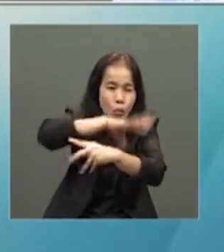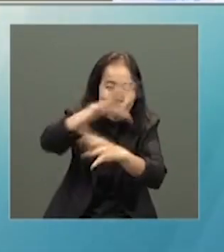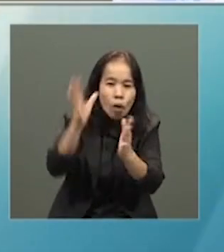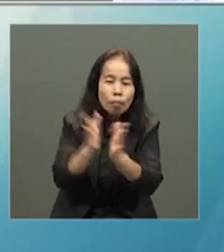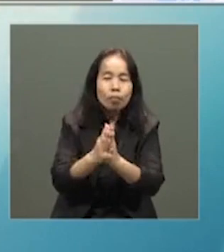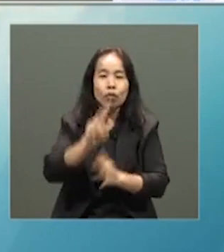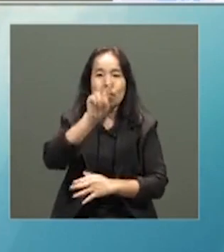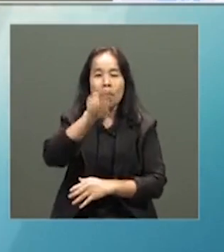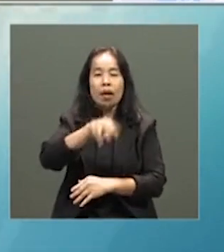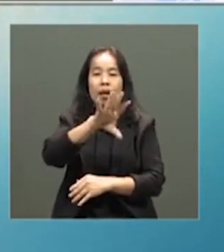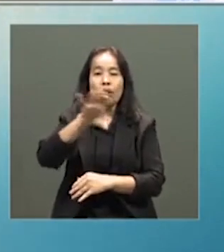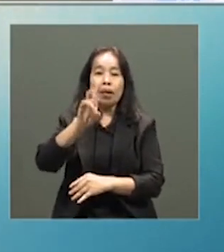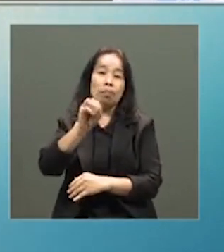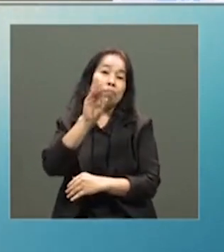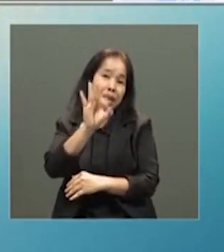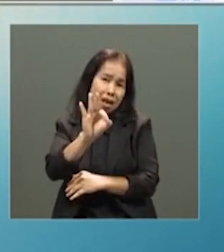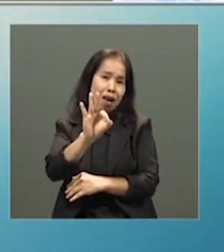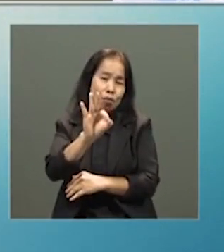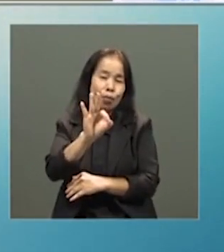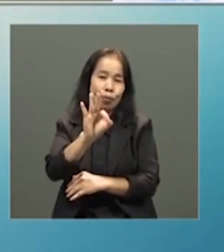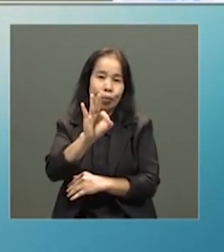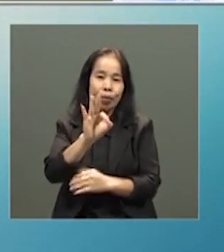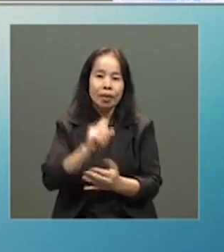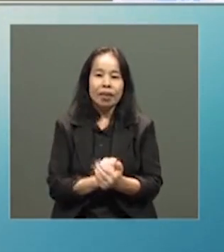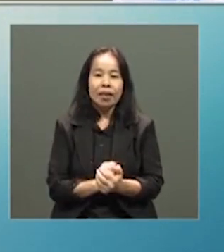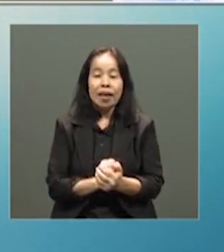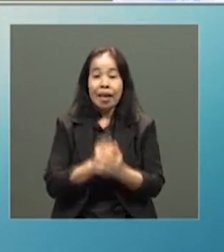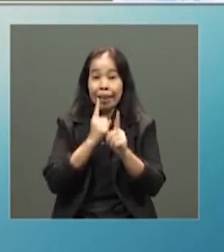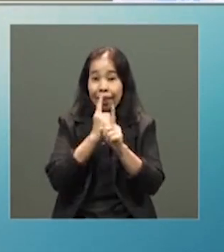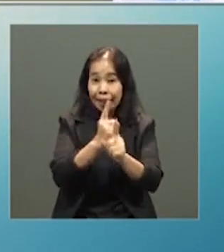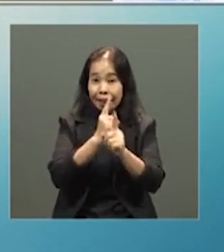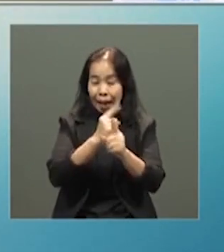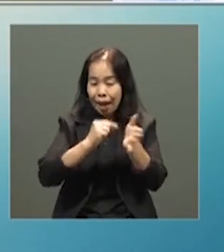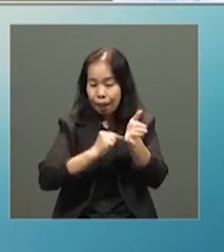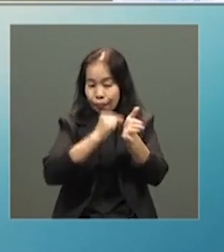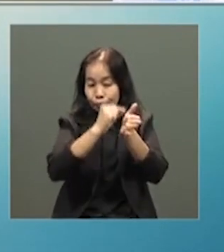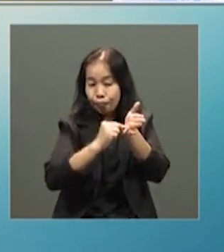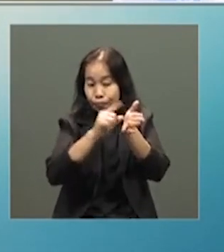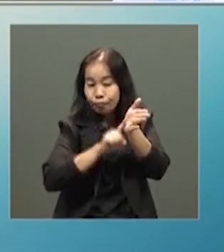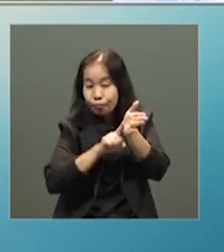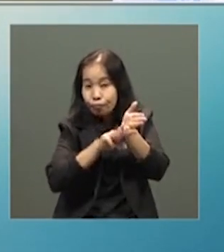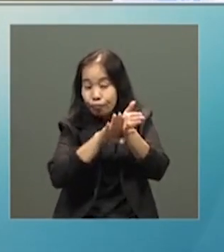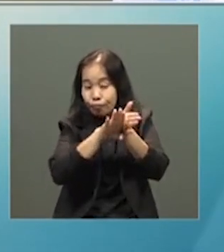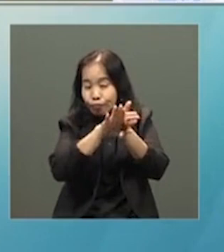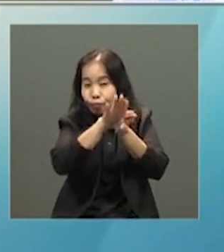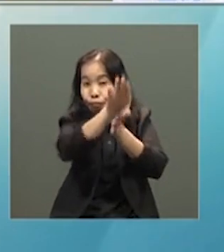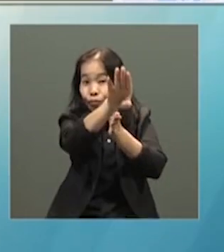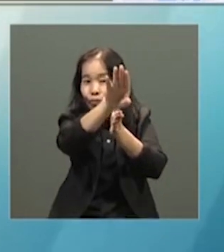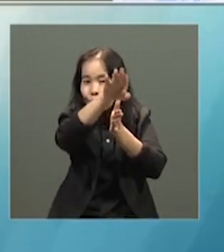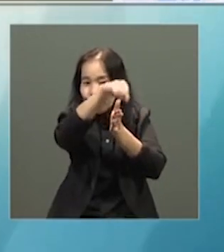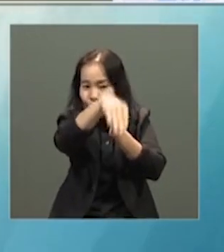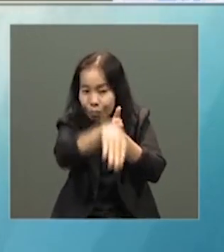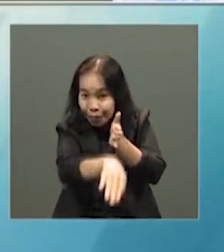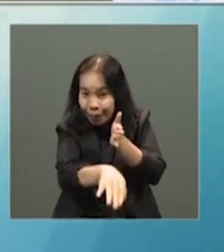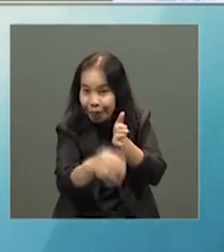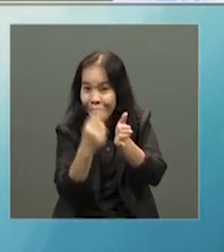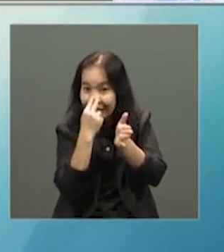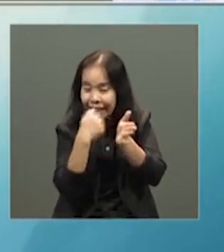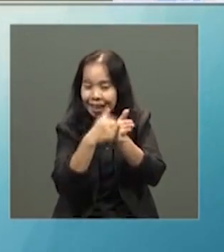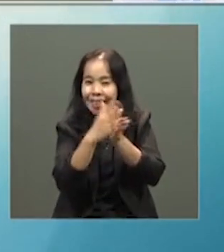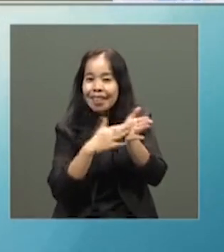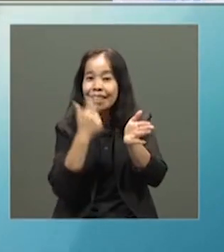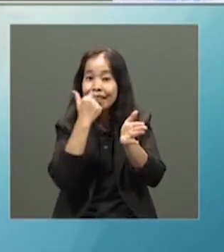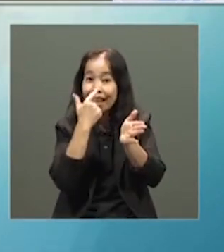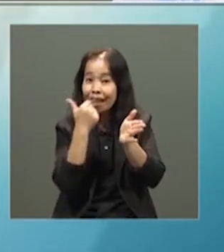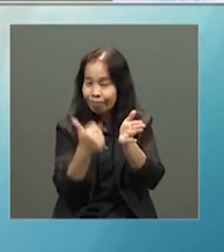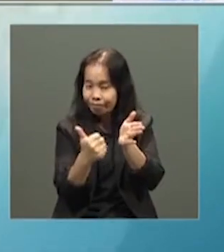19รายโรงพยาบาลวชิระภูเก็ตตรวจ763รายพบ2รายโรงพยาบาลตำบลเชิงทะเล